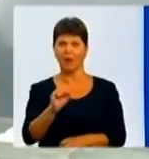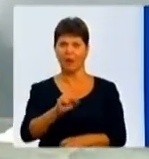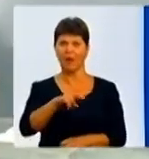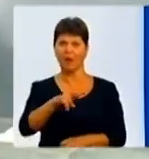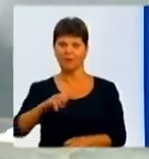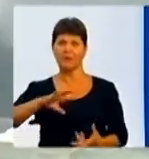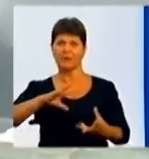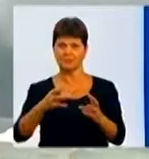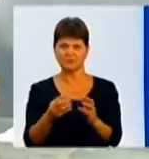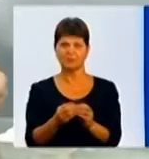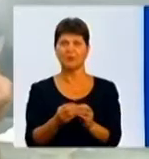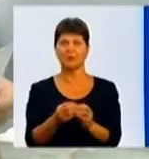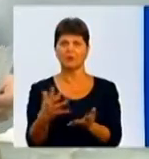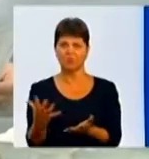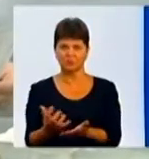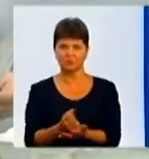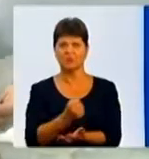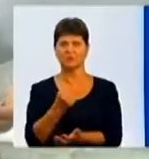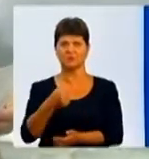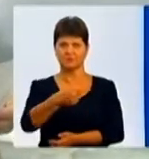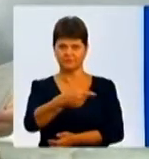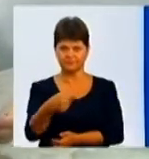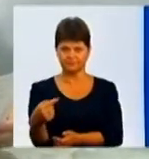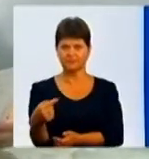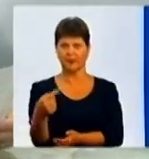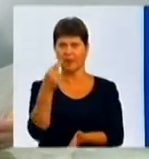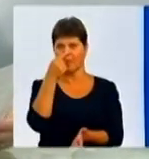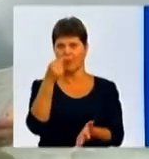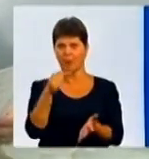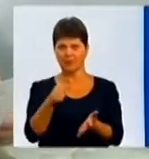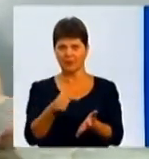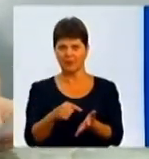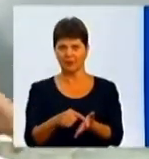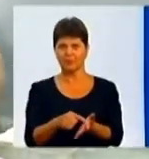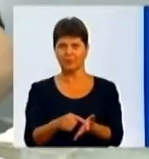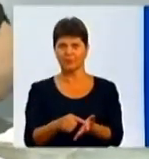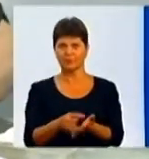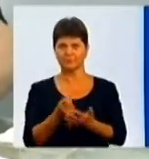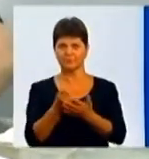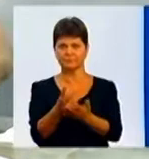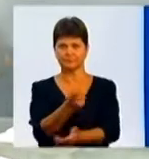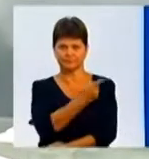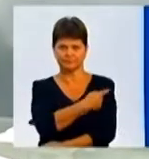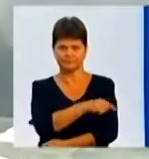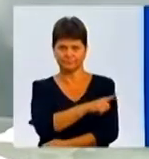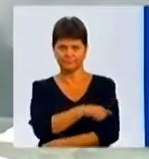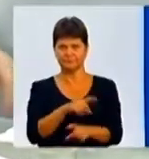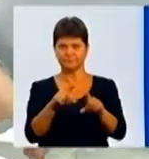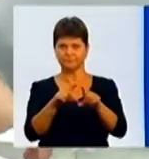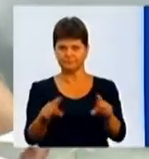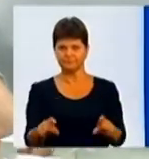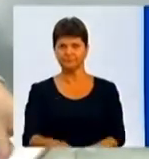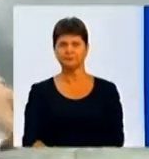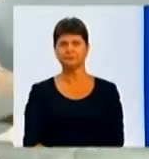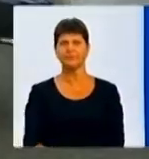результаті виходить, що вони потрапляють на лікувального. На лікувальне ліжко. Да.